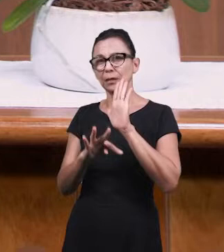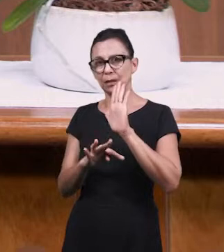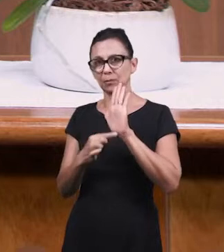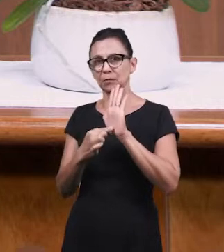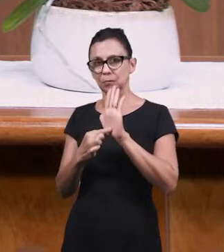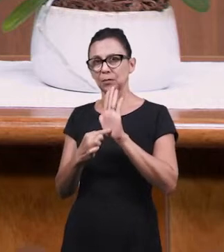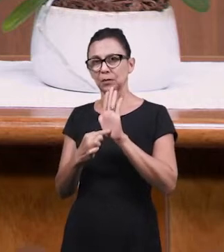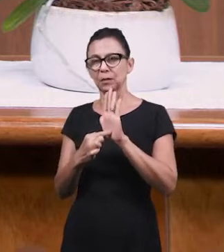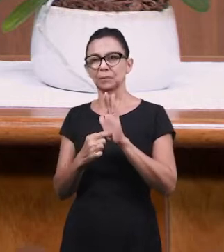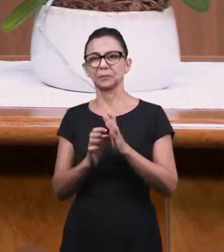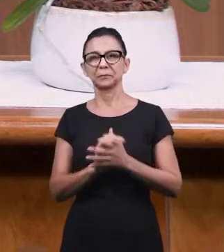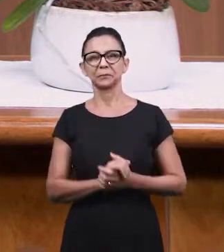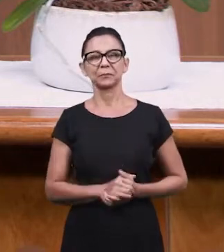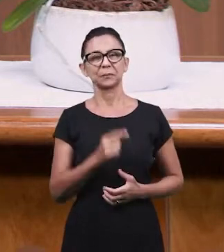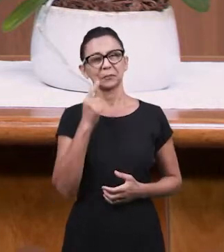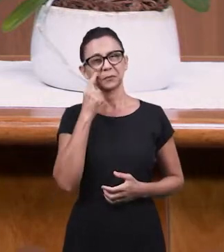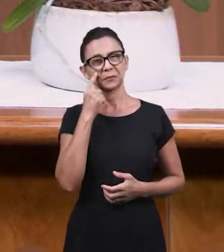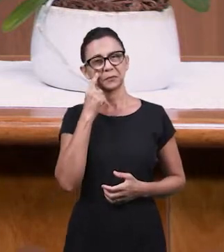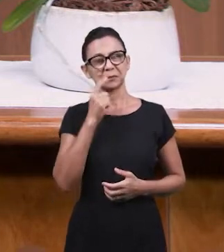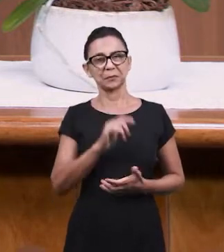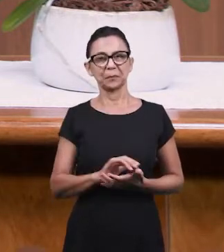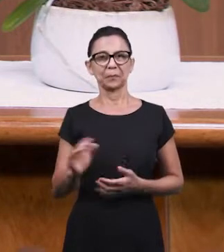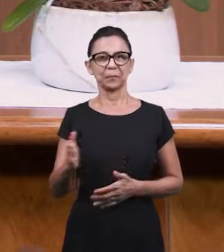ici projeté.